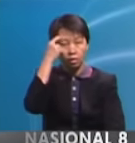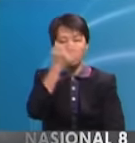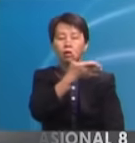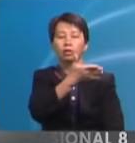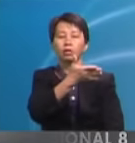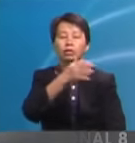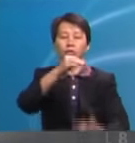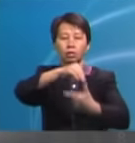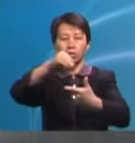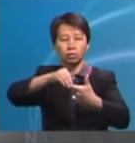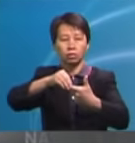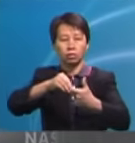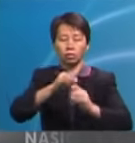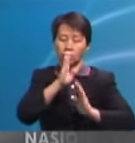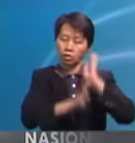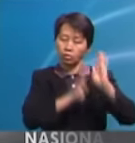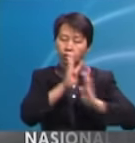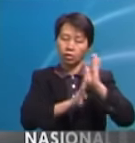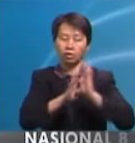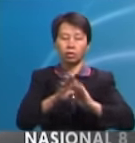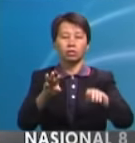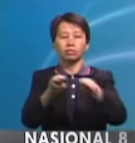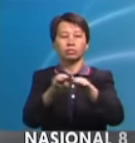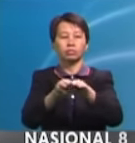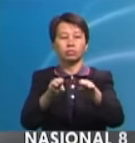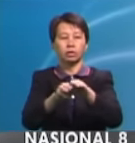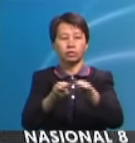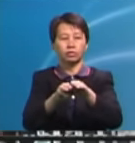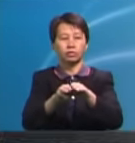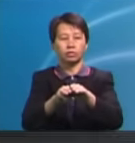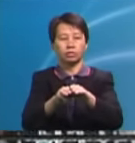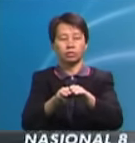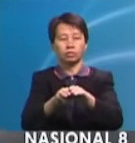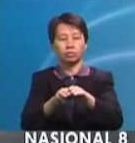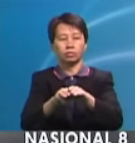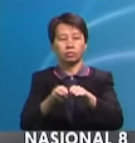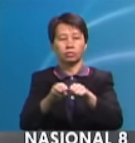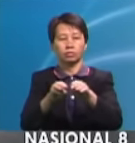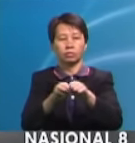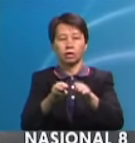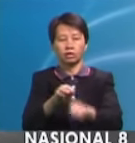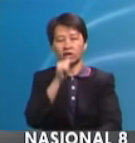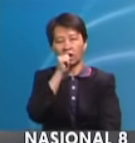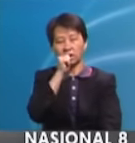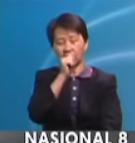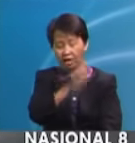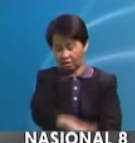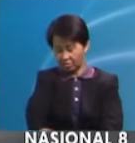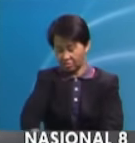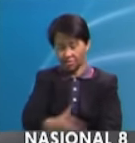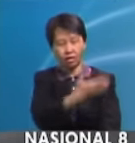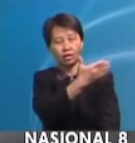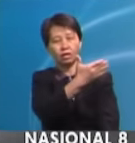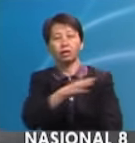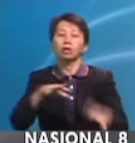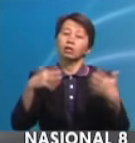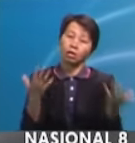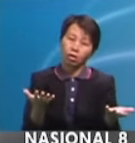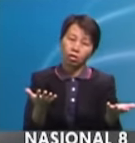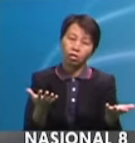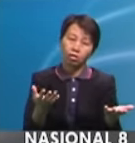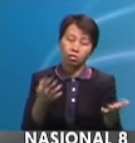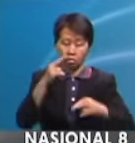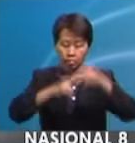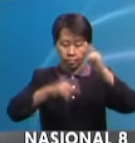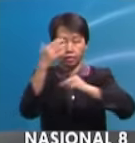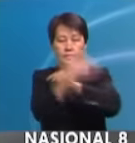ataupun berkelakuan macam macam kanak-kanak kecil macam mana kita nak membina